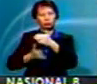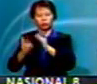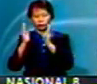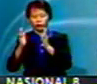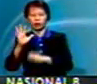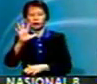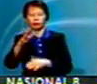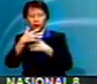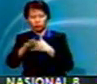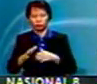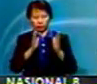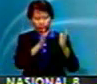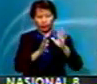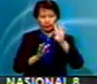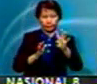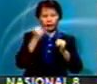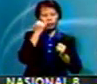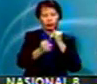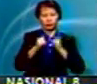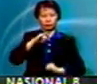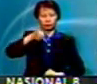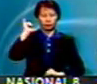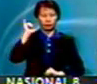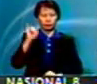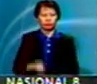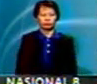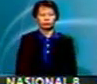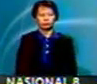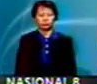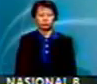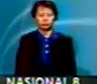fasa kelima selepas fasa keempat berakhir semalam.